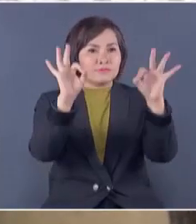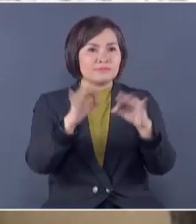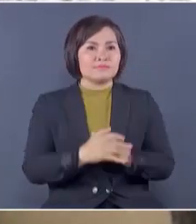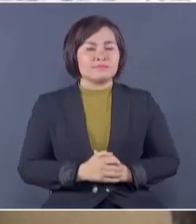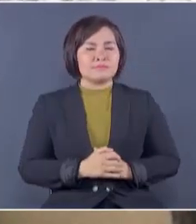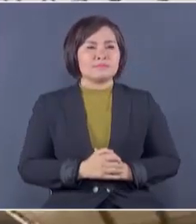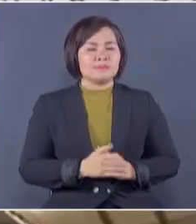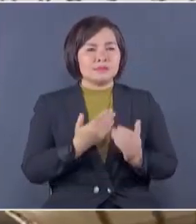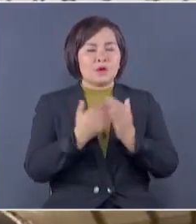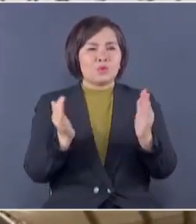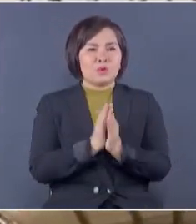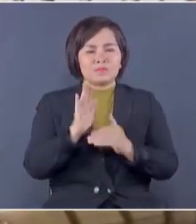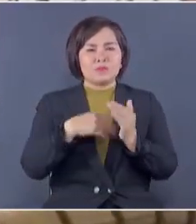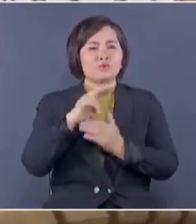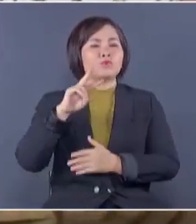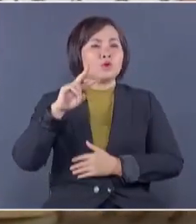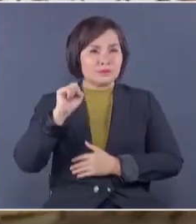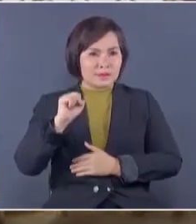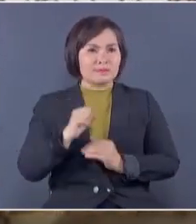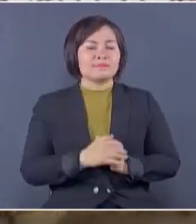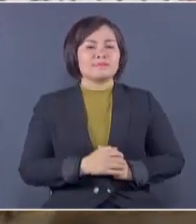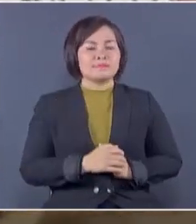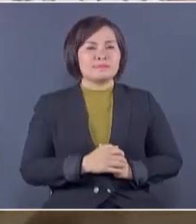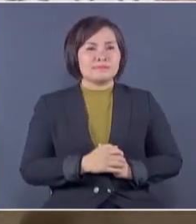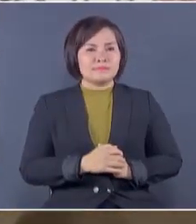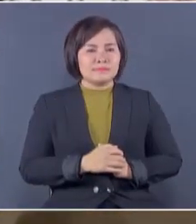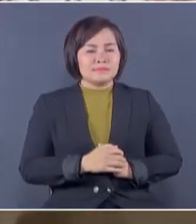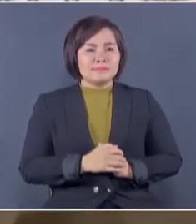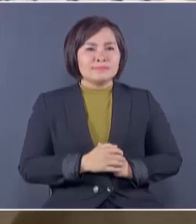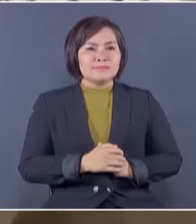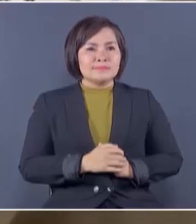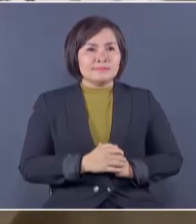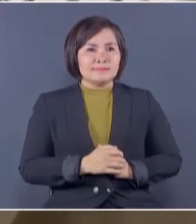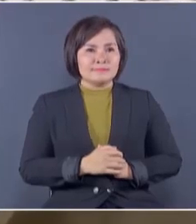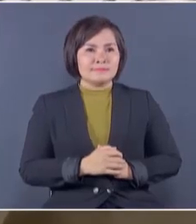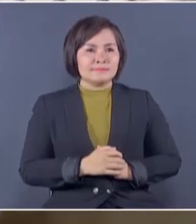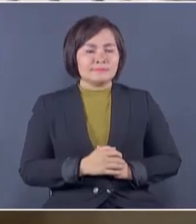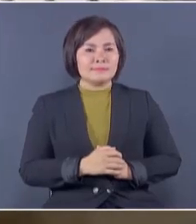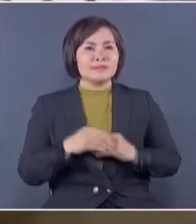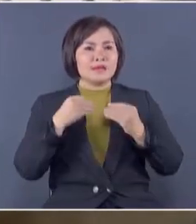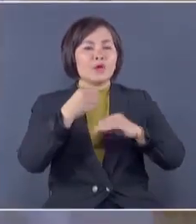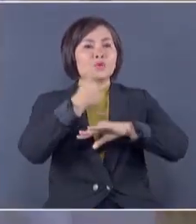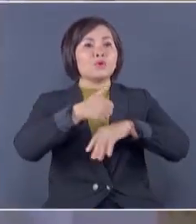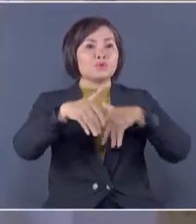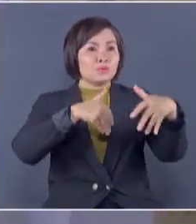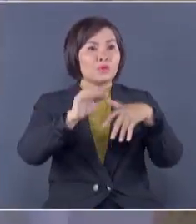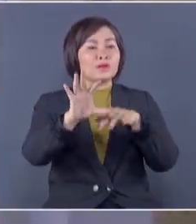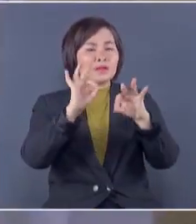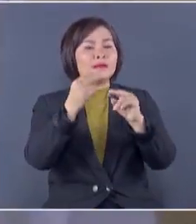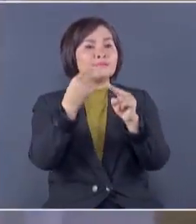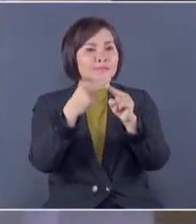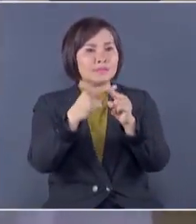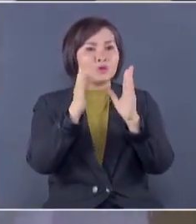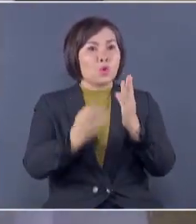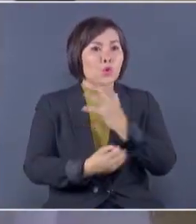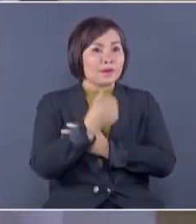จกครับรวมมูลค่าทั้งหมด 200,000 เอามาแจกในงานชาปนกิจของคุณยายวันครับ โอ ้ โห โดยให้ผู้ใหญ่บ้านคัดชื่อใครจะได้รับบ้าง